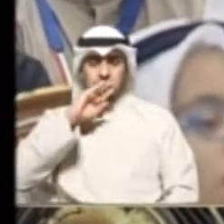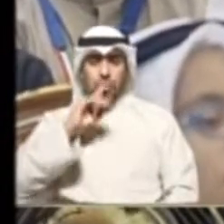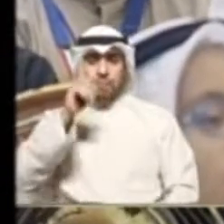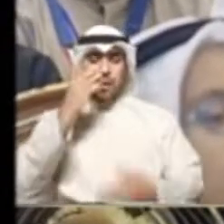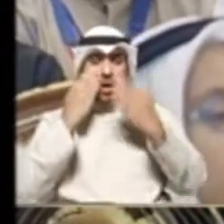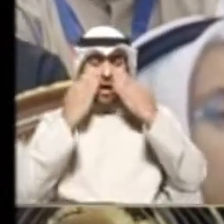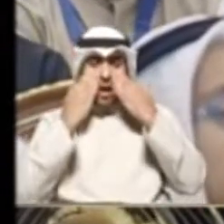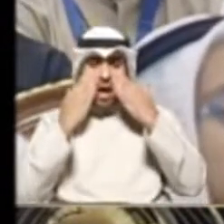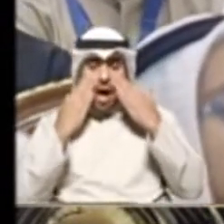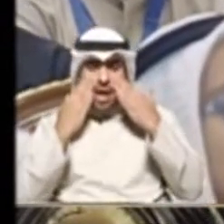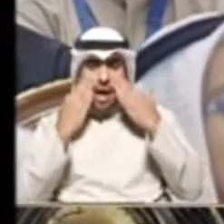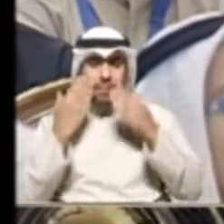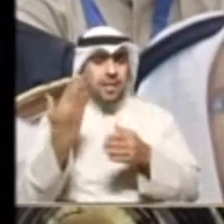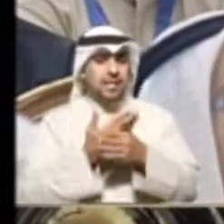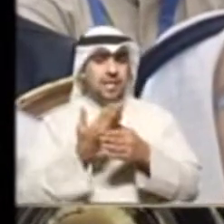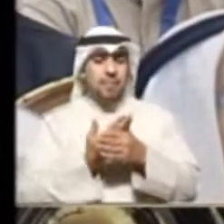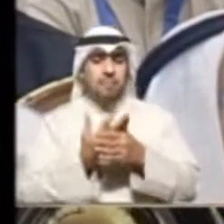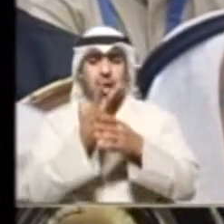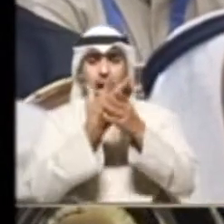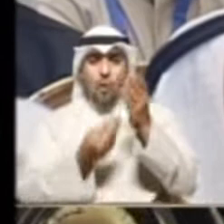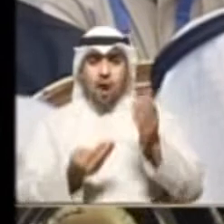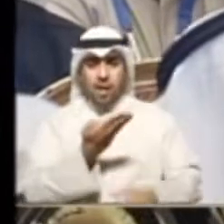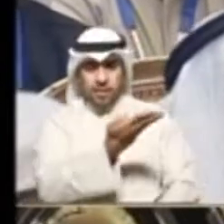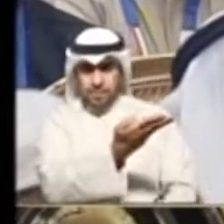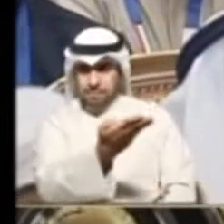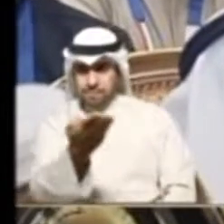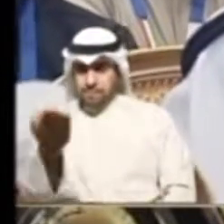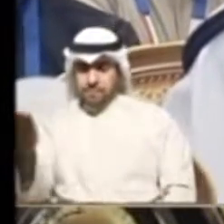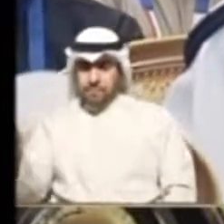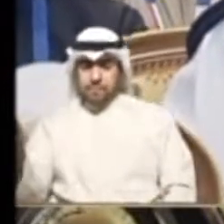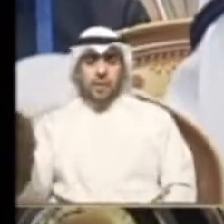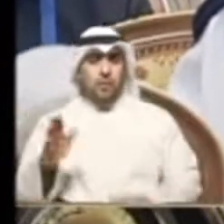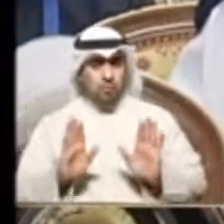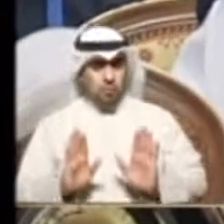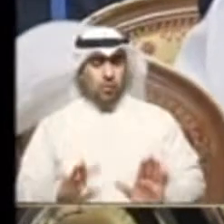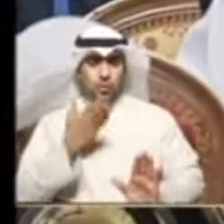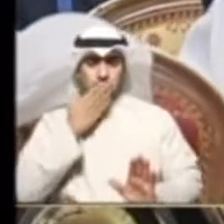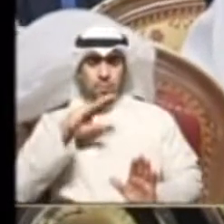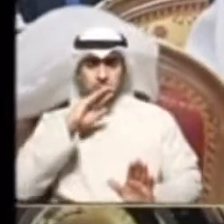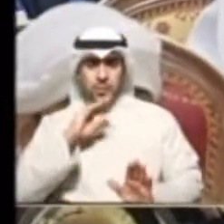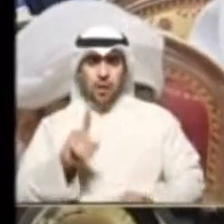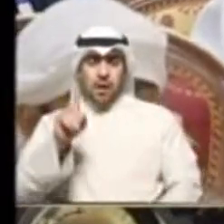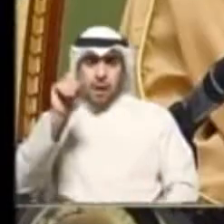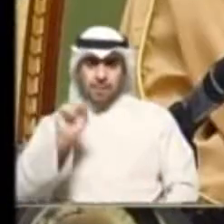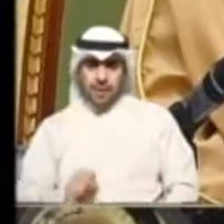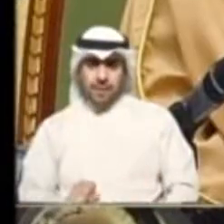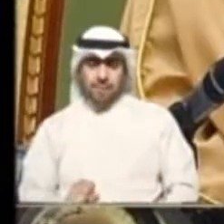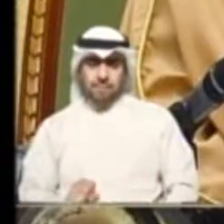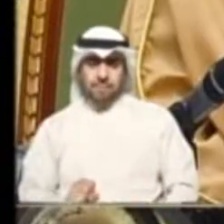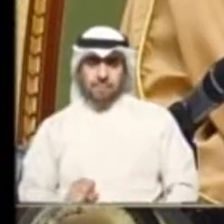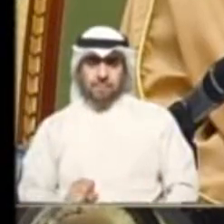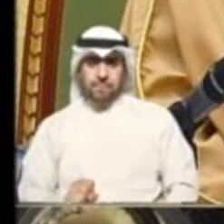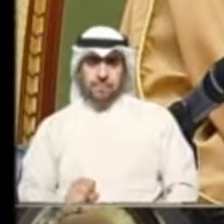ما دامت أولادهم في هذا الحمد لله